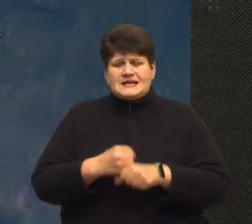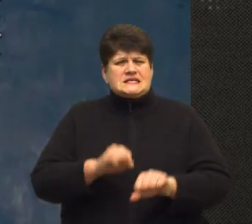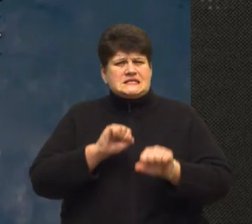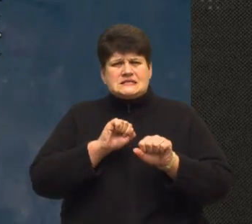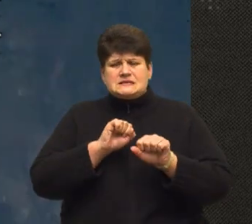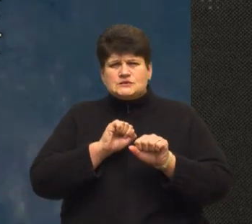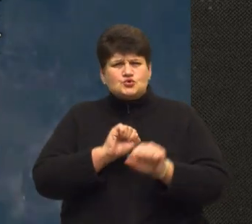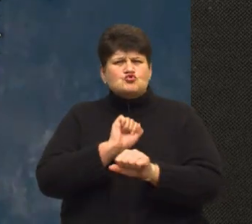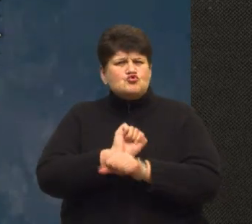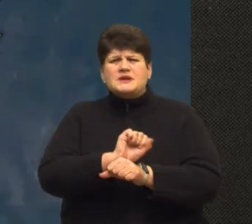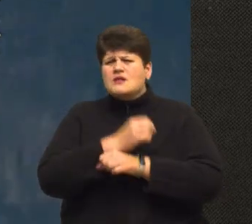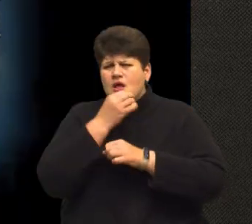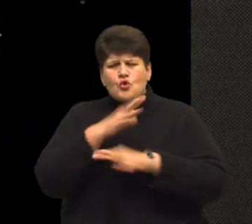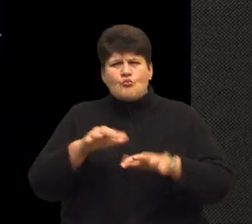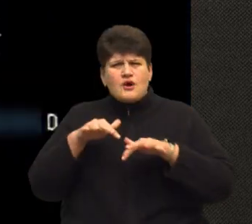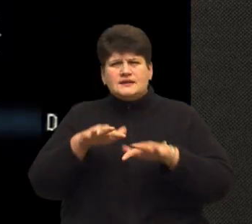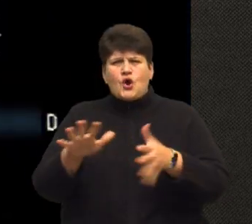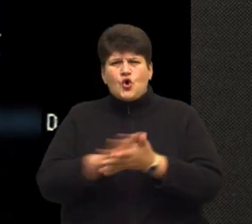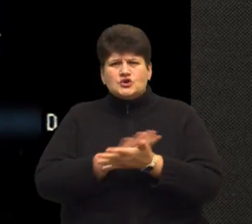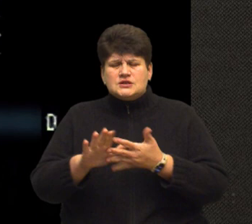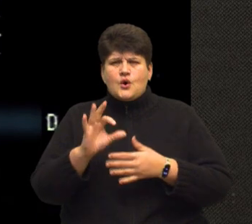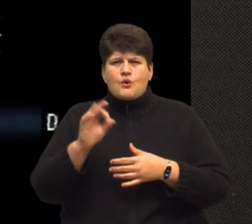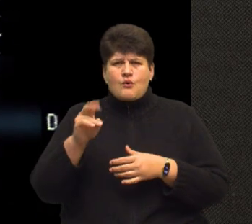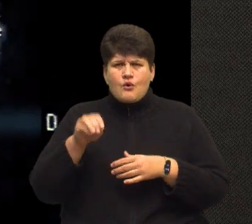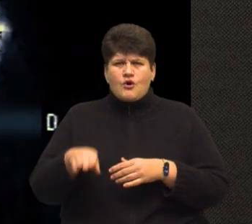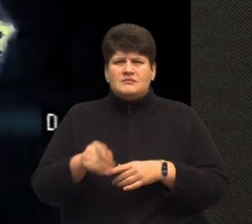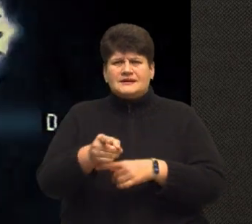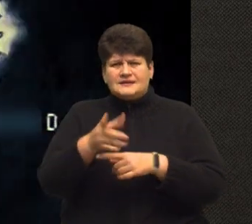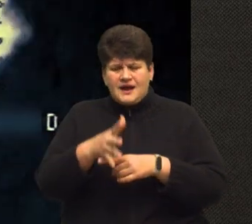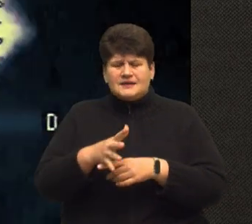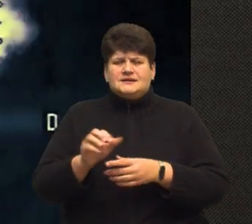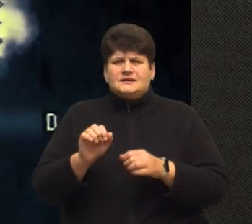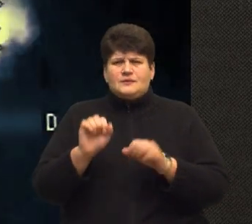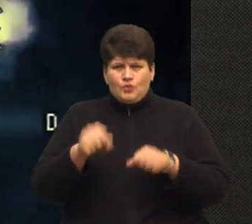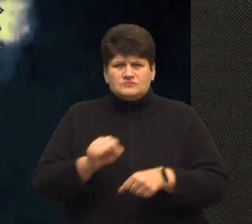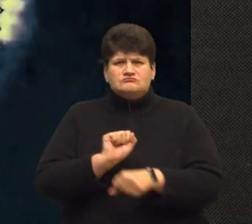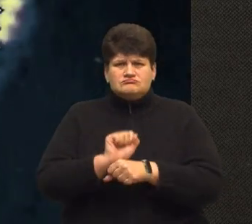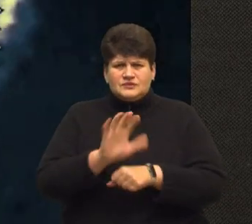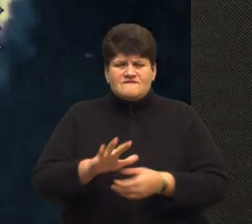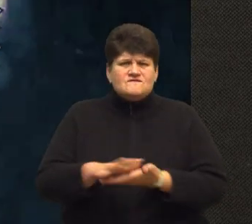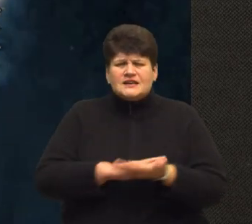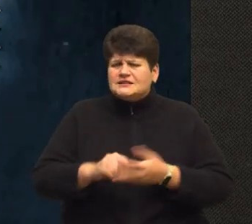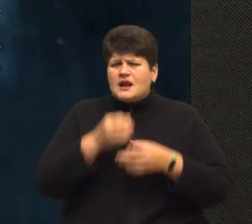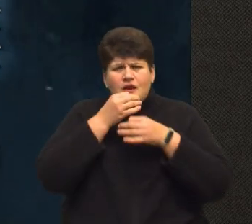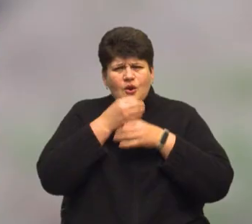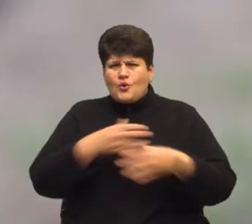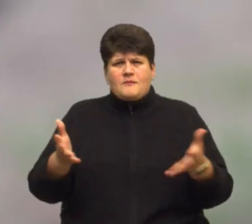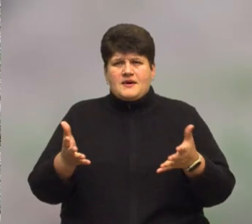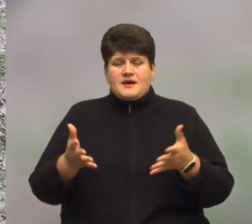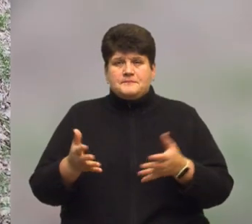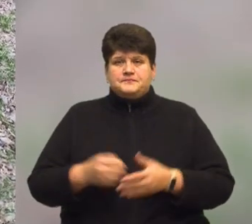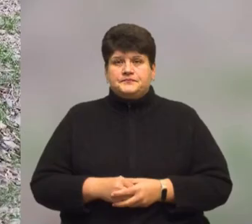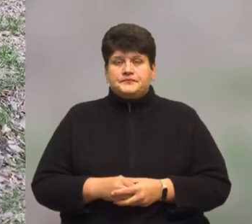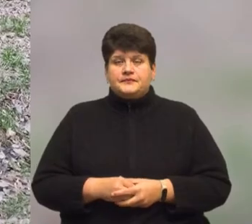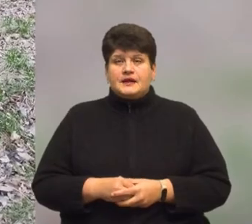атаку очистити окоп танки спинити можна винащити ну любе кулеметне гнізда